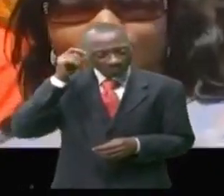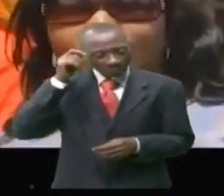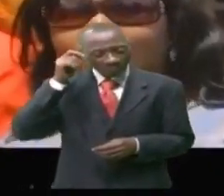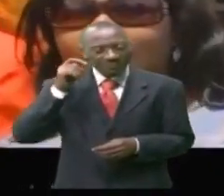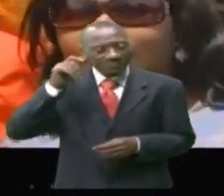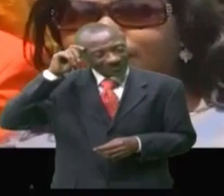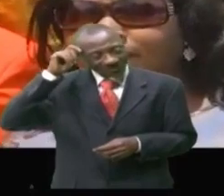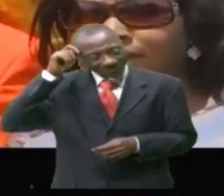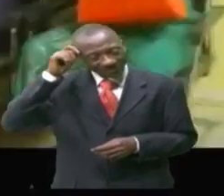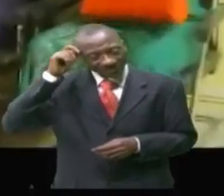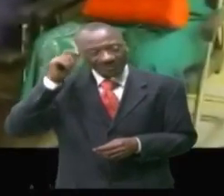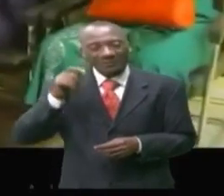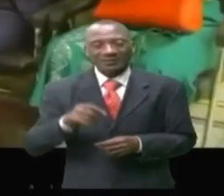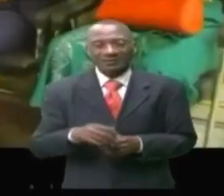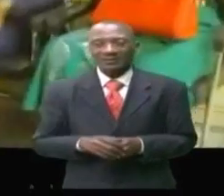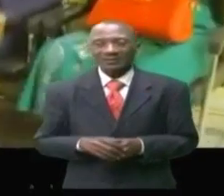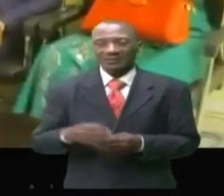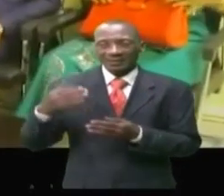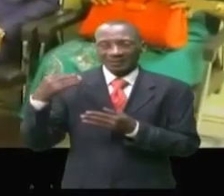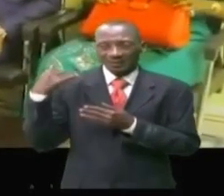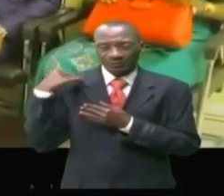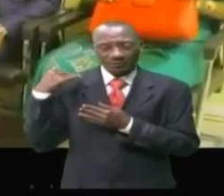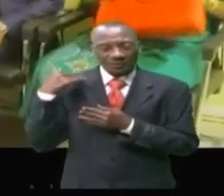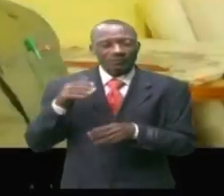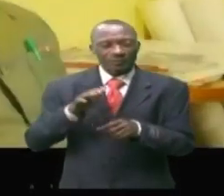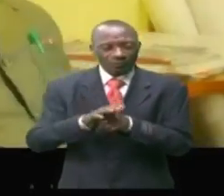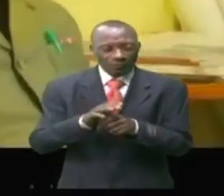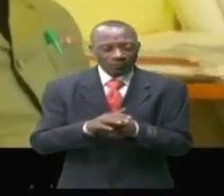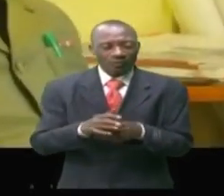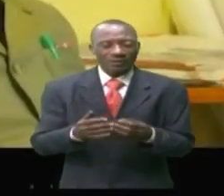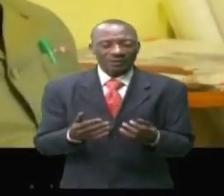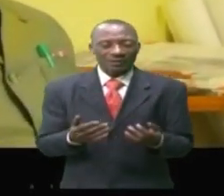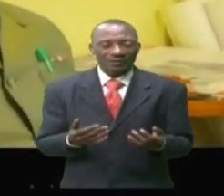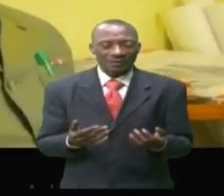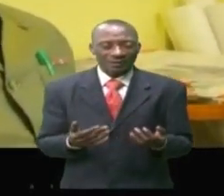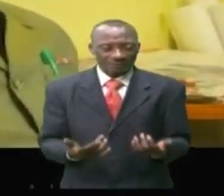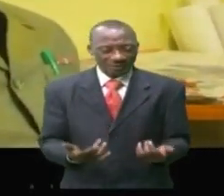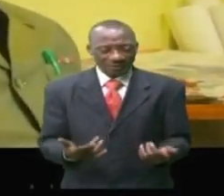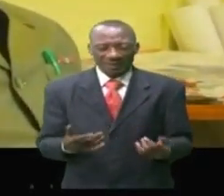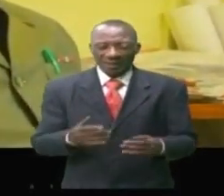grande satisfaction de sa hiérarchie et la population de cette province.